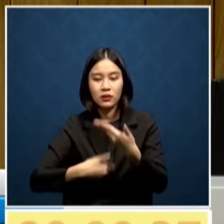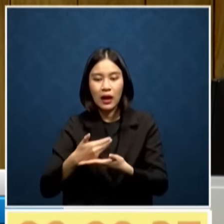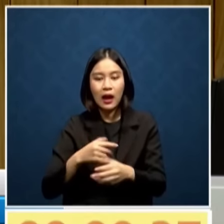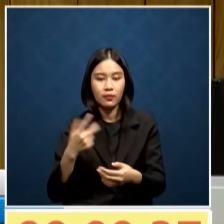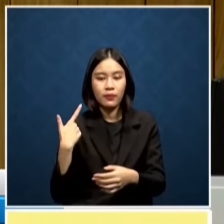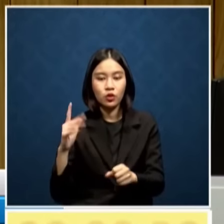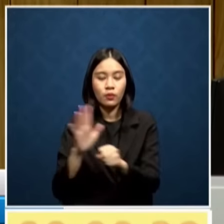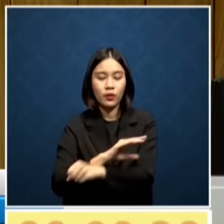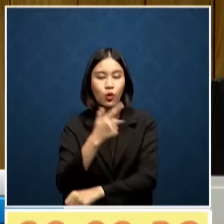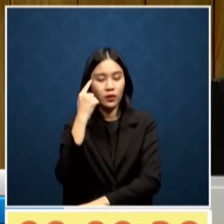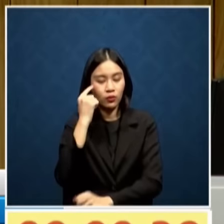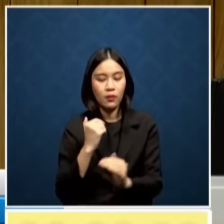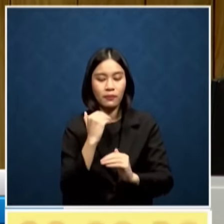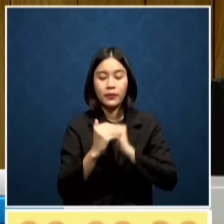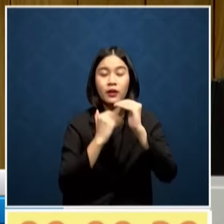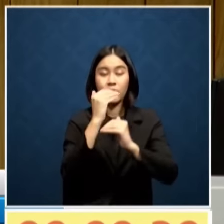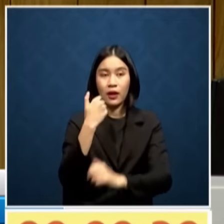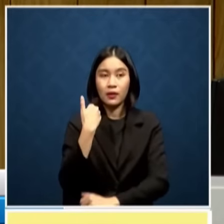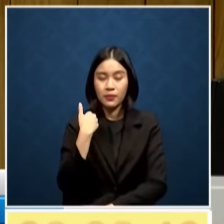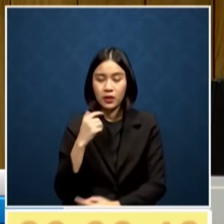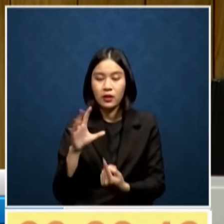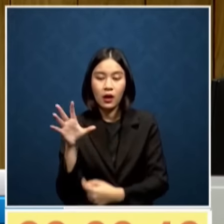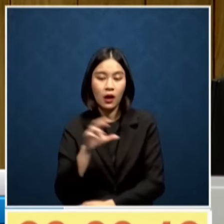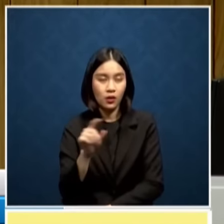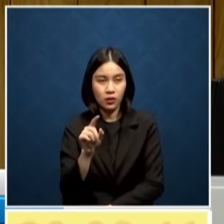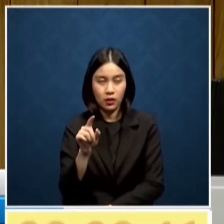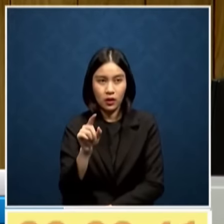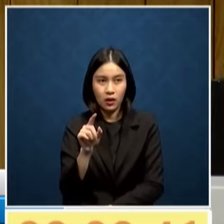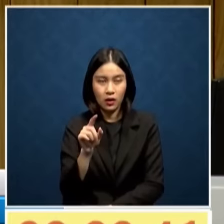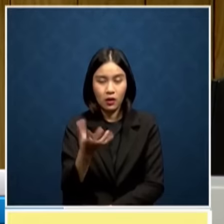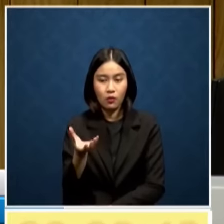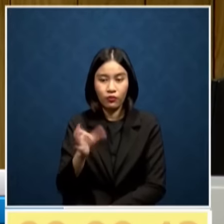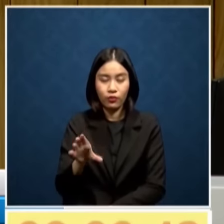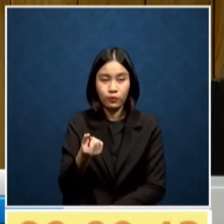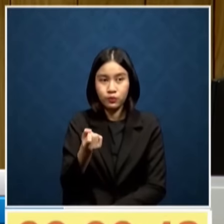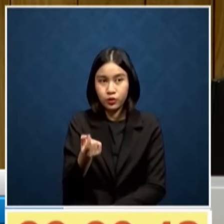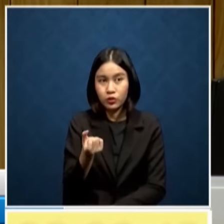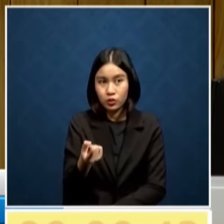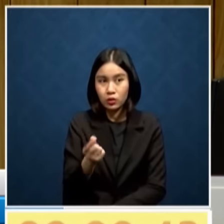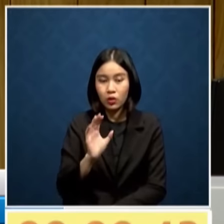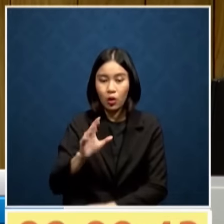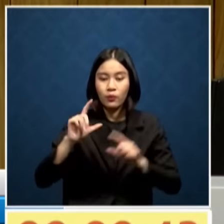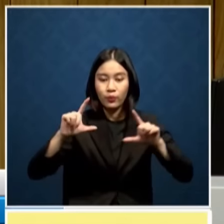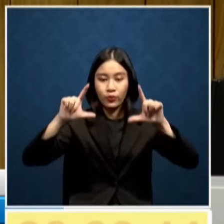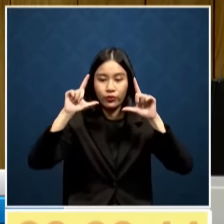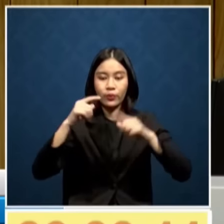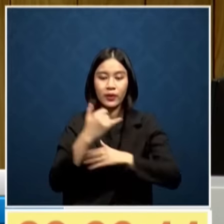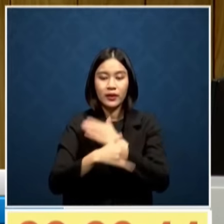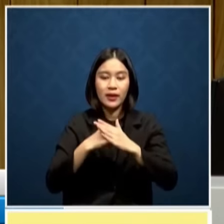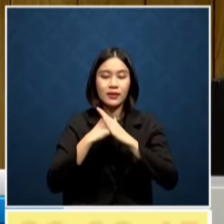มันดีขึ้นเรื่อยๆเราเห็นว่าการที่เอาไลฟ์คอมเมอร์ซของอินฟลูเอนเซอร์ของจีนมาข